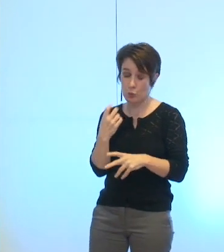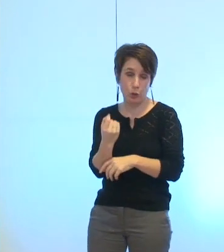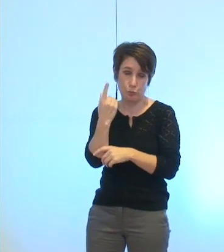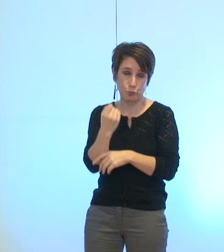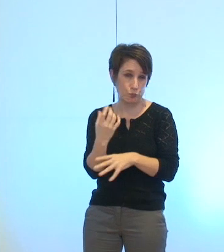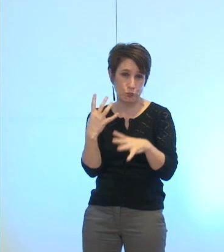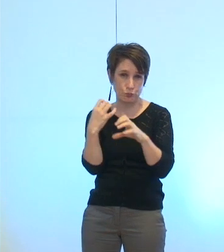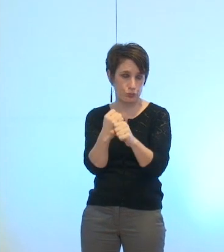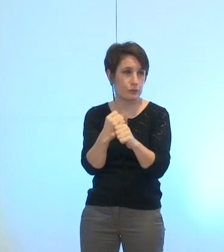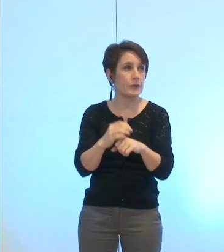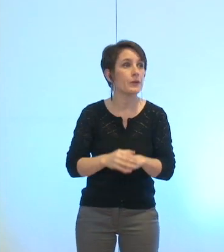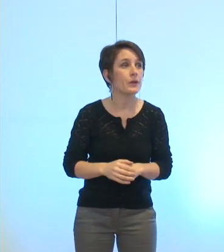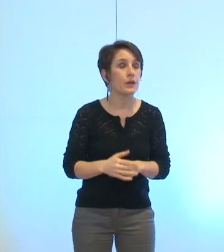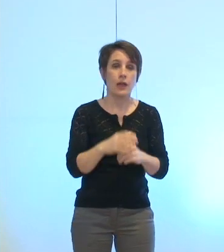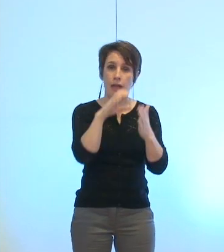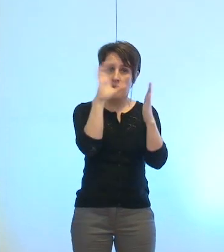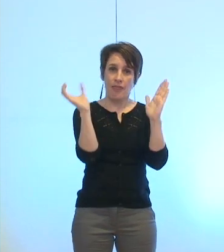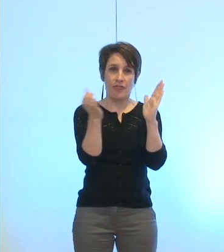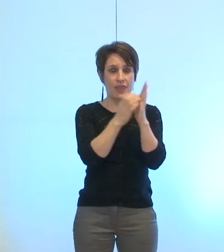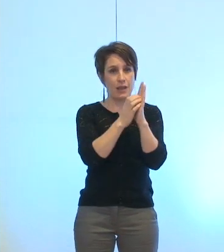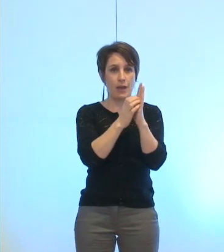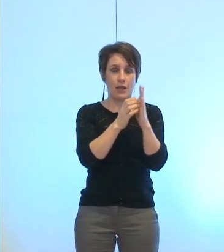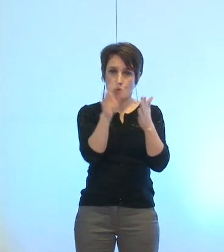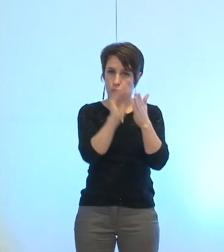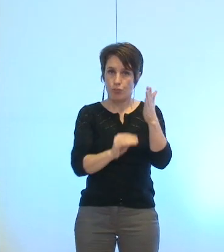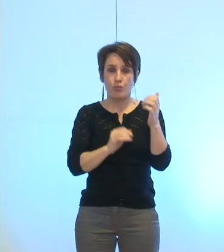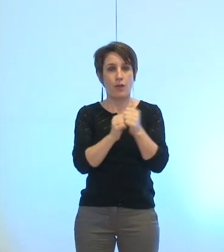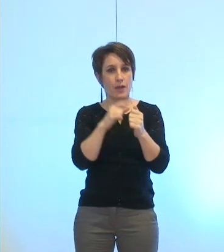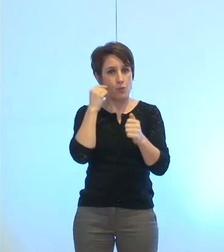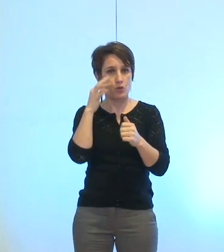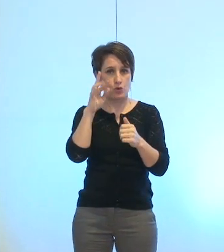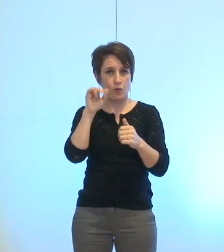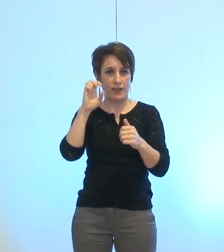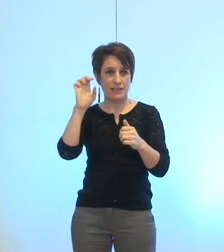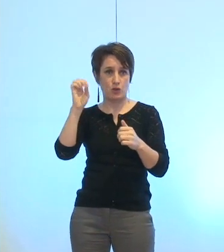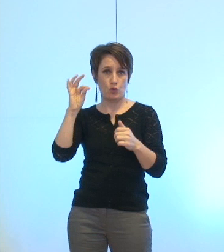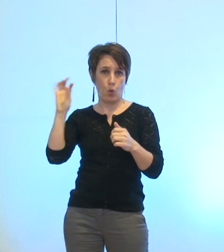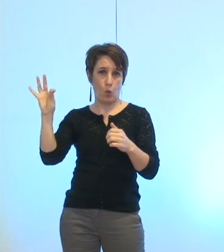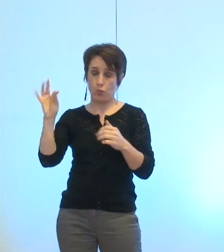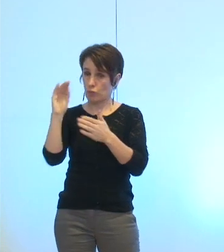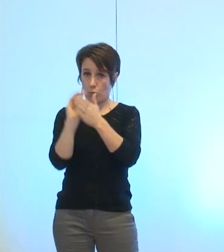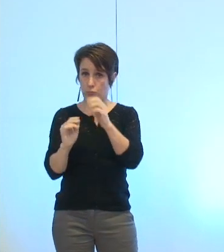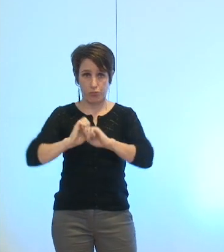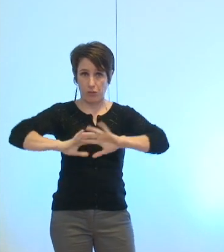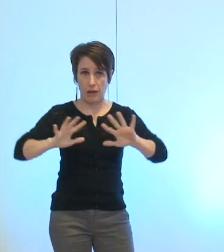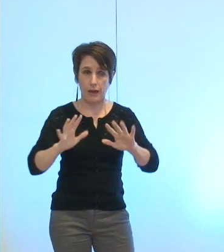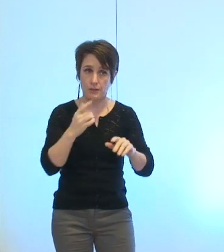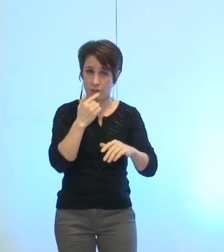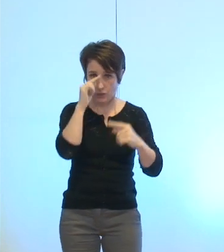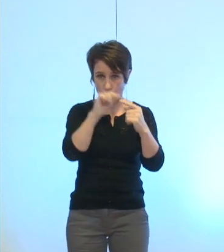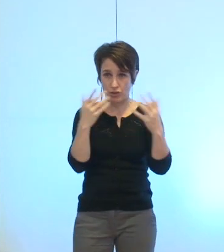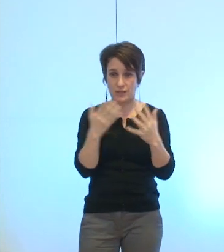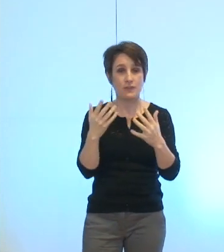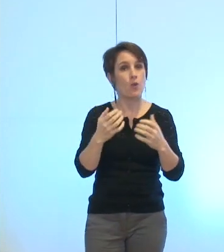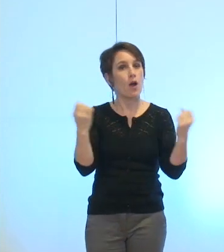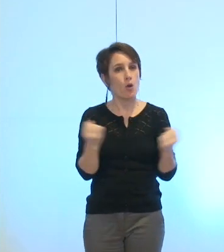délibération que nous avons rédigé avec Monsieur fristo est extrêmement claire et qu'elle présente nos orientations politiques pour cette révision à savoir la réduction de la place